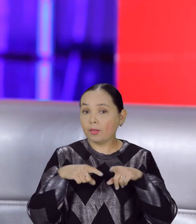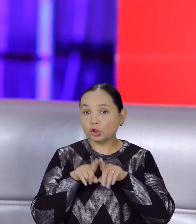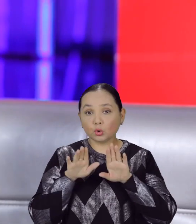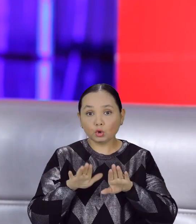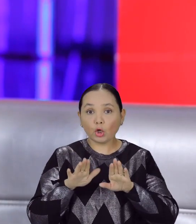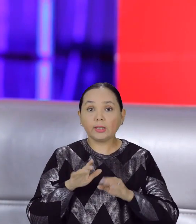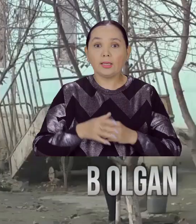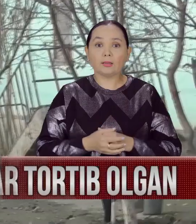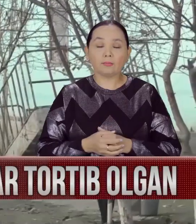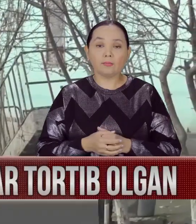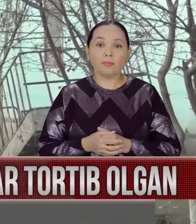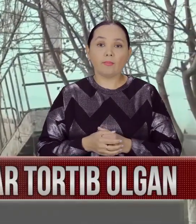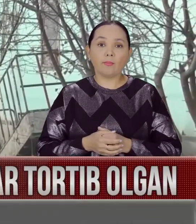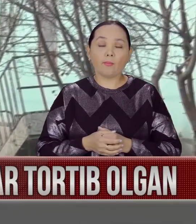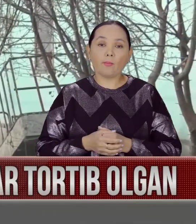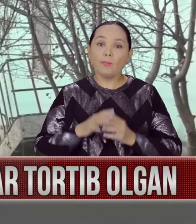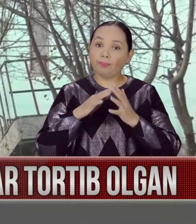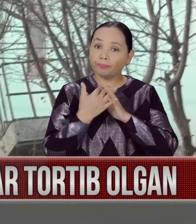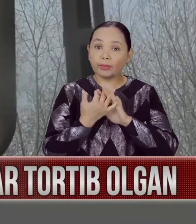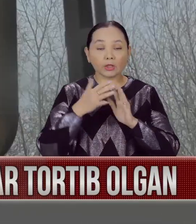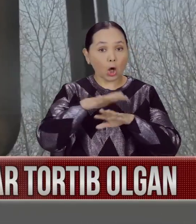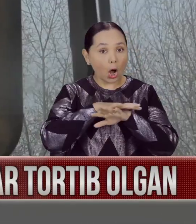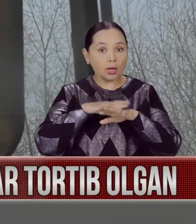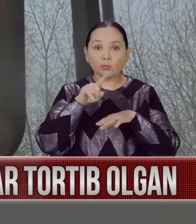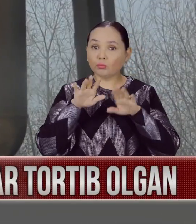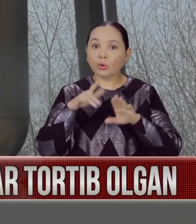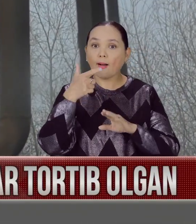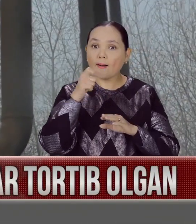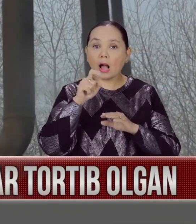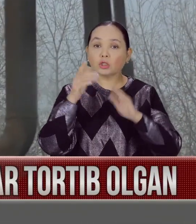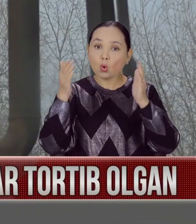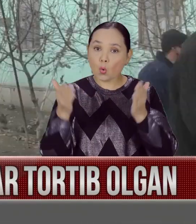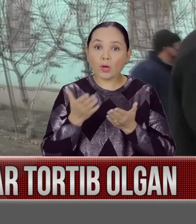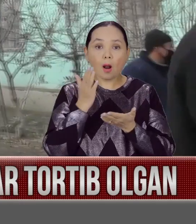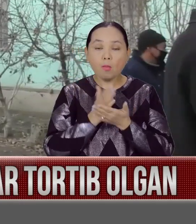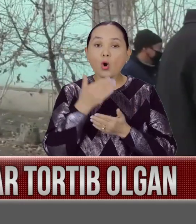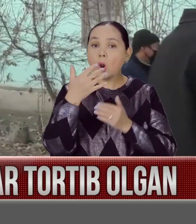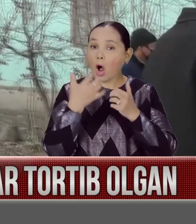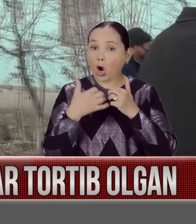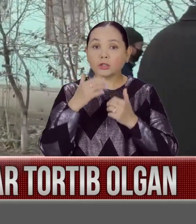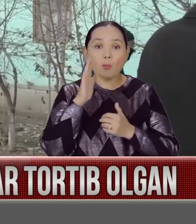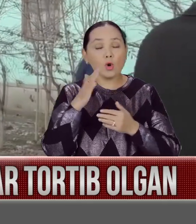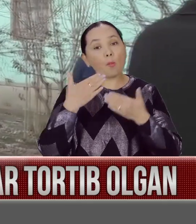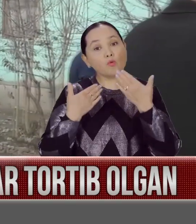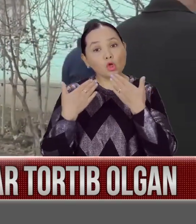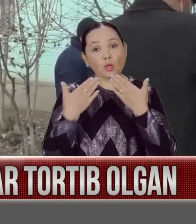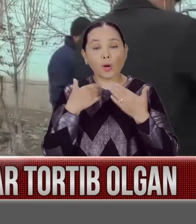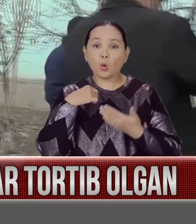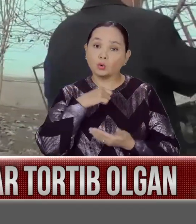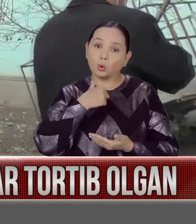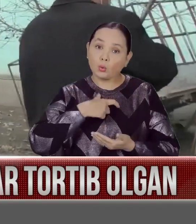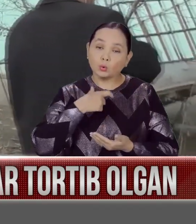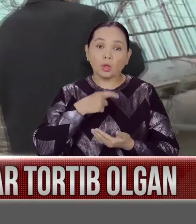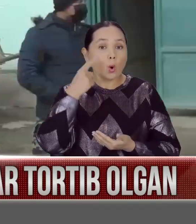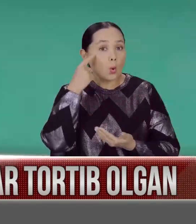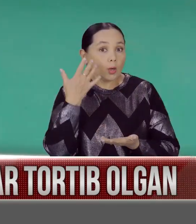joydagilar. Qishloq aholisi. Bu yerda gaz quvurlari bor. Ular orasida bo'layotgan munosabatlar o'zini o'zi